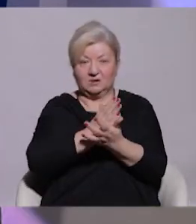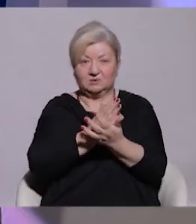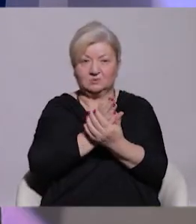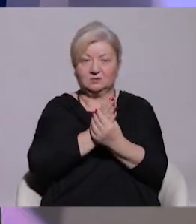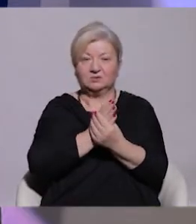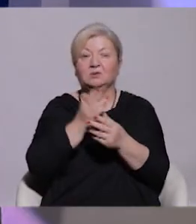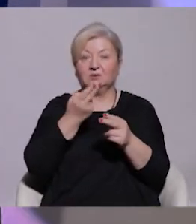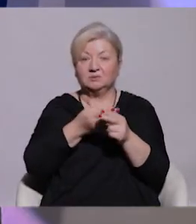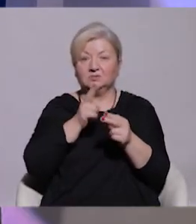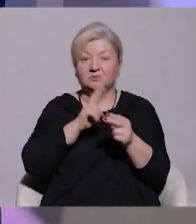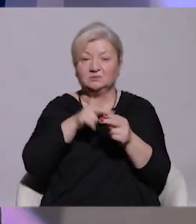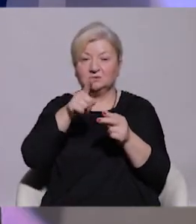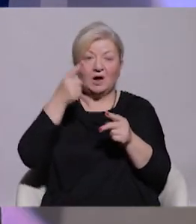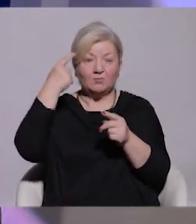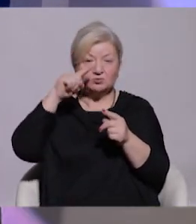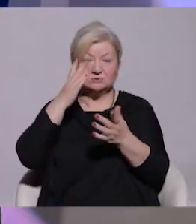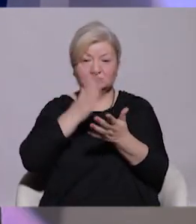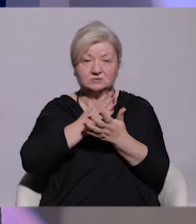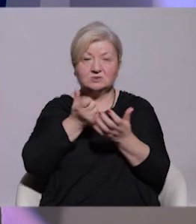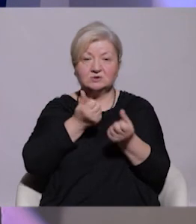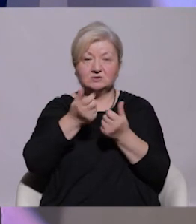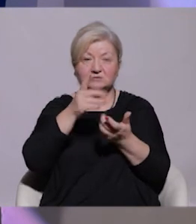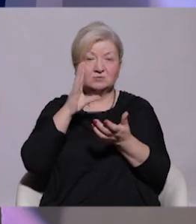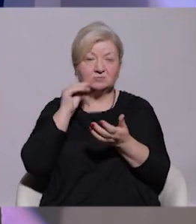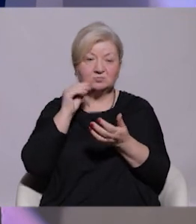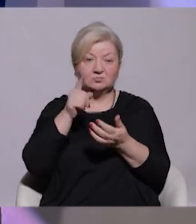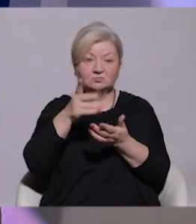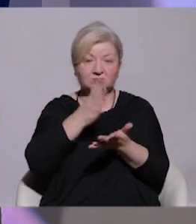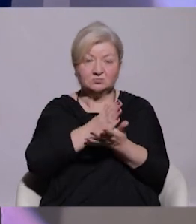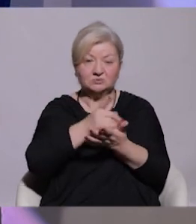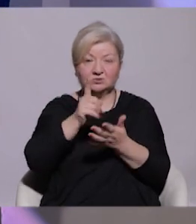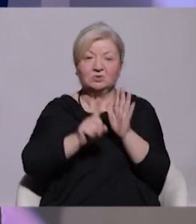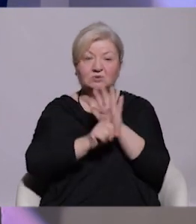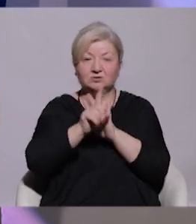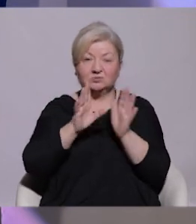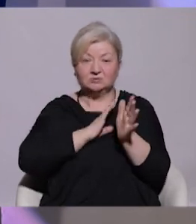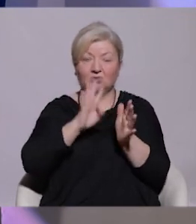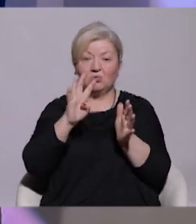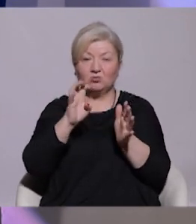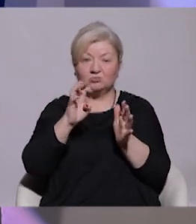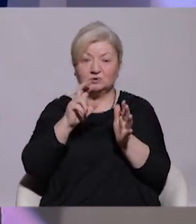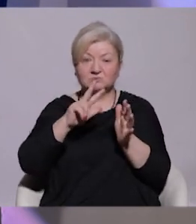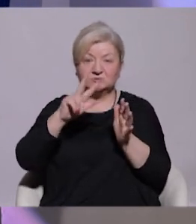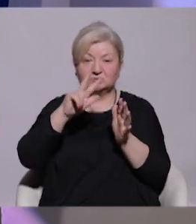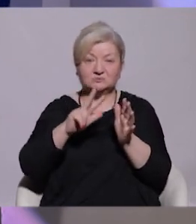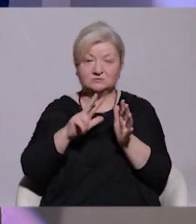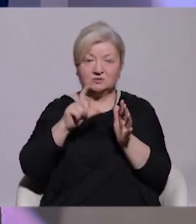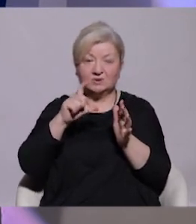შესაბამისად აი აქ რიცხვები ამოცანაში გახსოვთ ალბათ რომ ჩვენ ქონდა ესე იგი საწყისი იყო 400